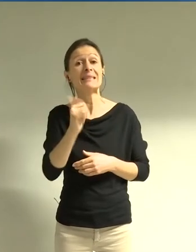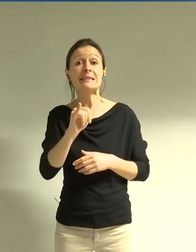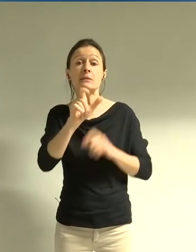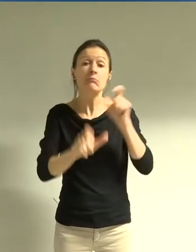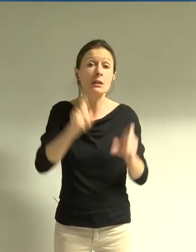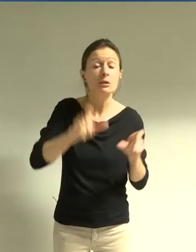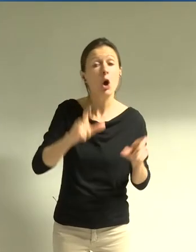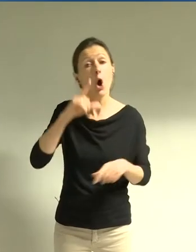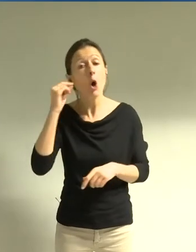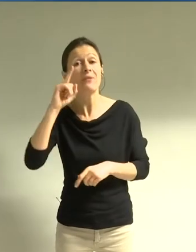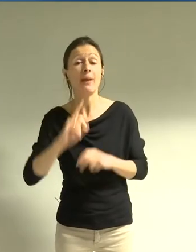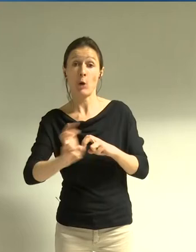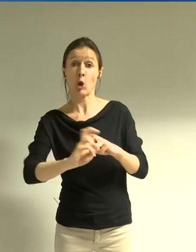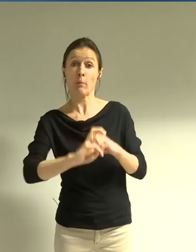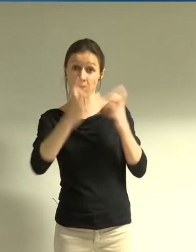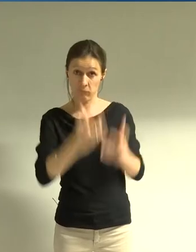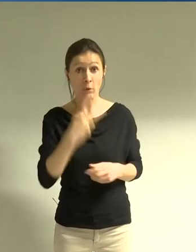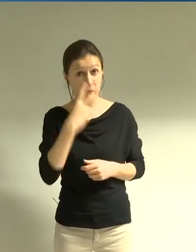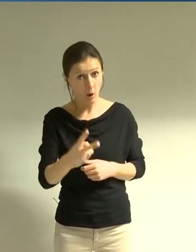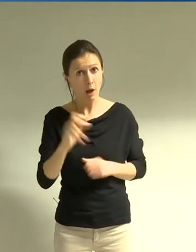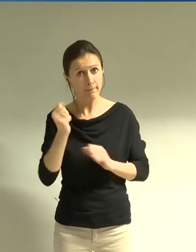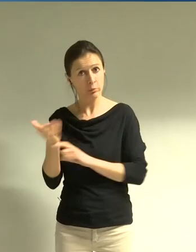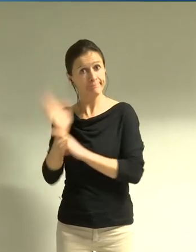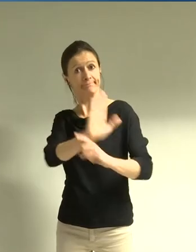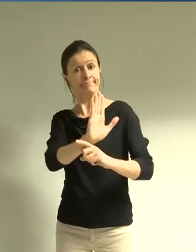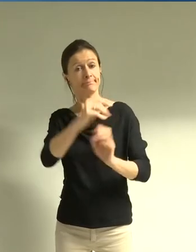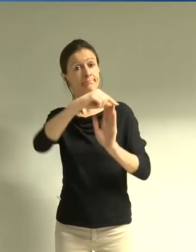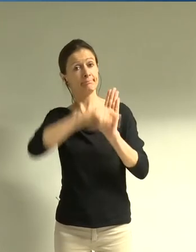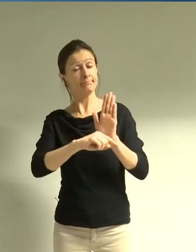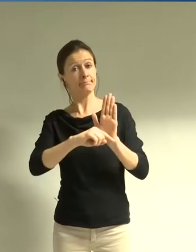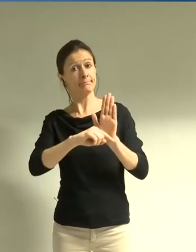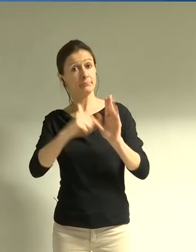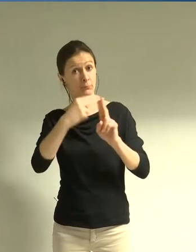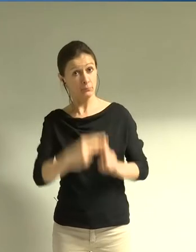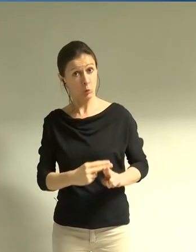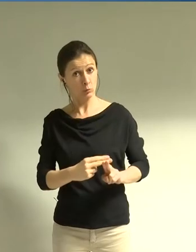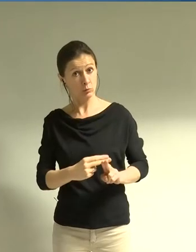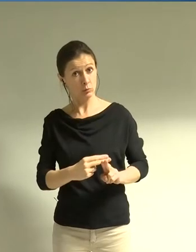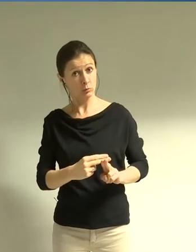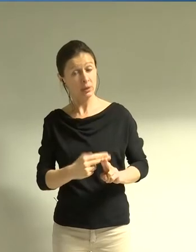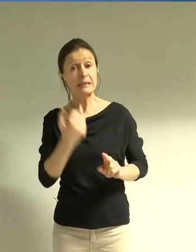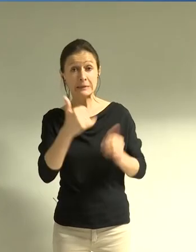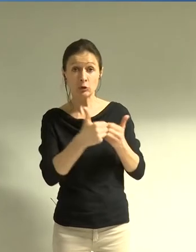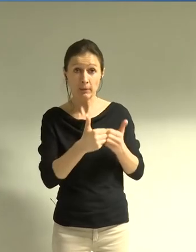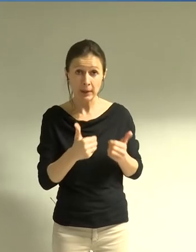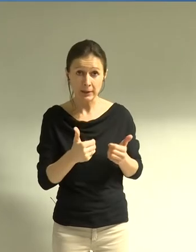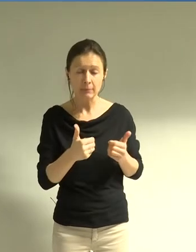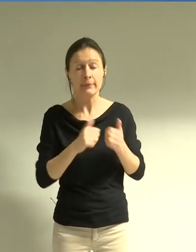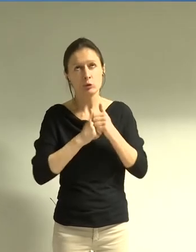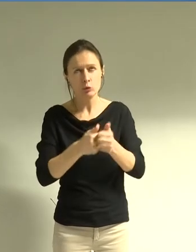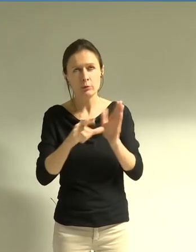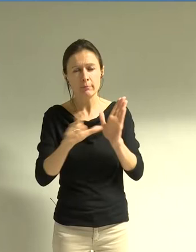demande en précisant le cadre légal de l'utilisation de la liste mais comme il existe la possibilité